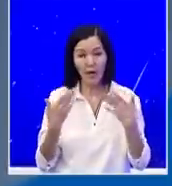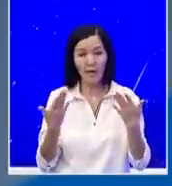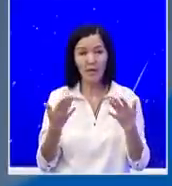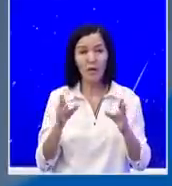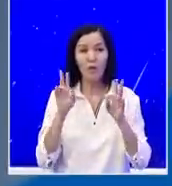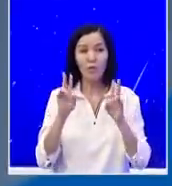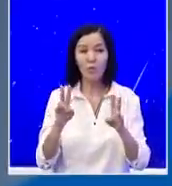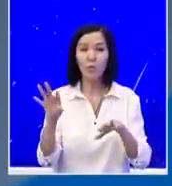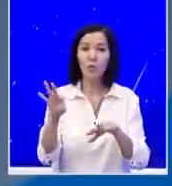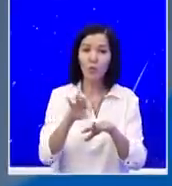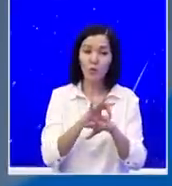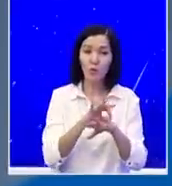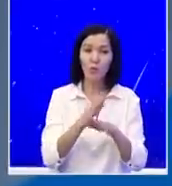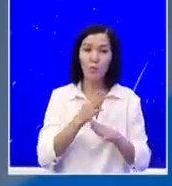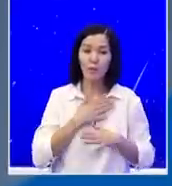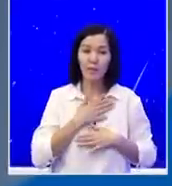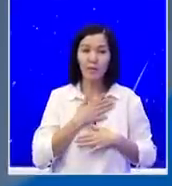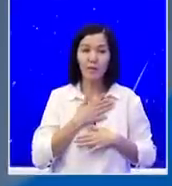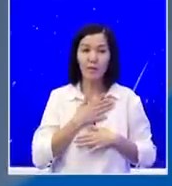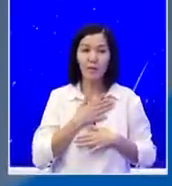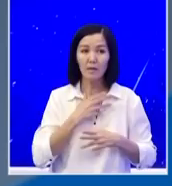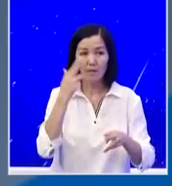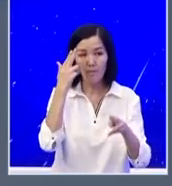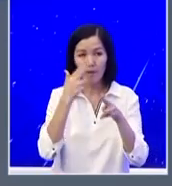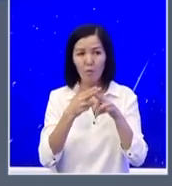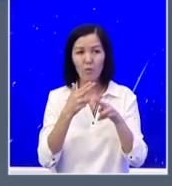Ал үйлену, менің бауырларым үшін өте қиын боп тұр.